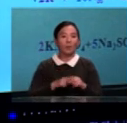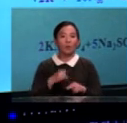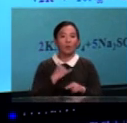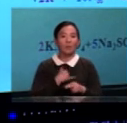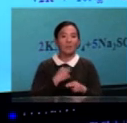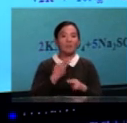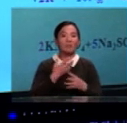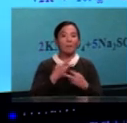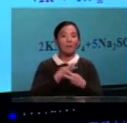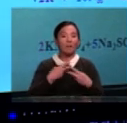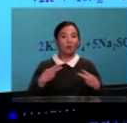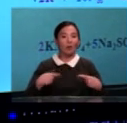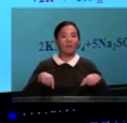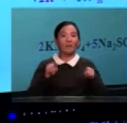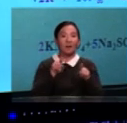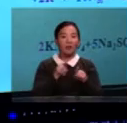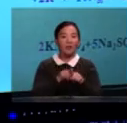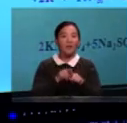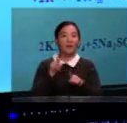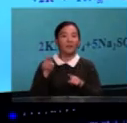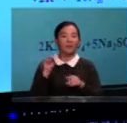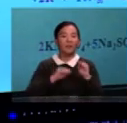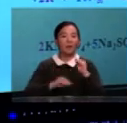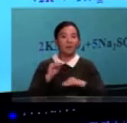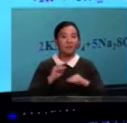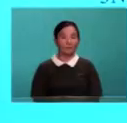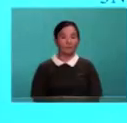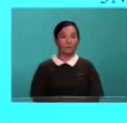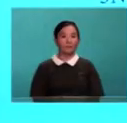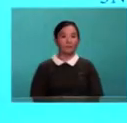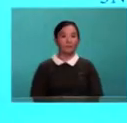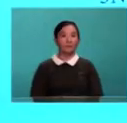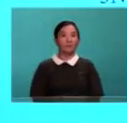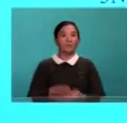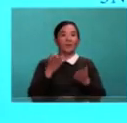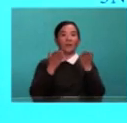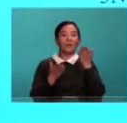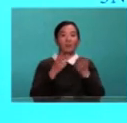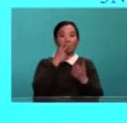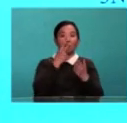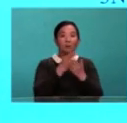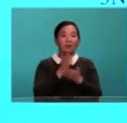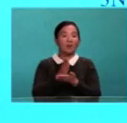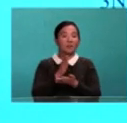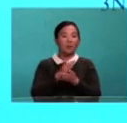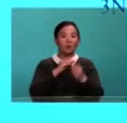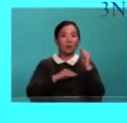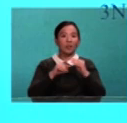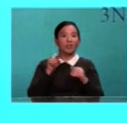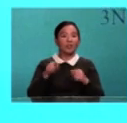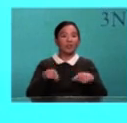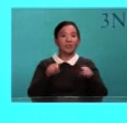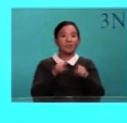вами образуется вот такая вот реакция. Если мы посмотрим на данную реакцию, у нас те же